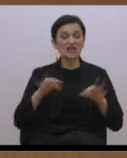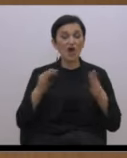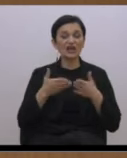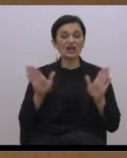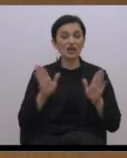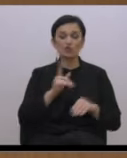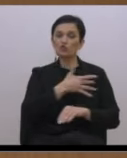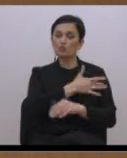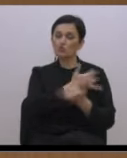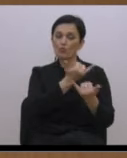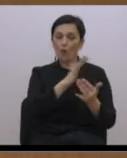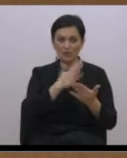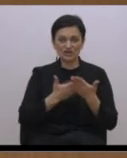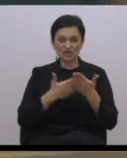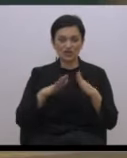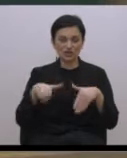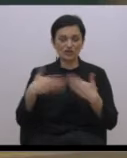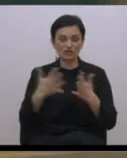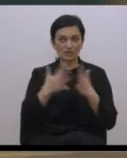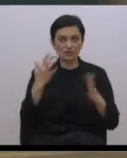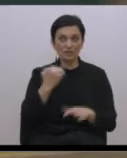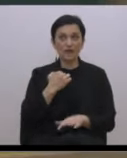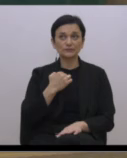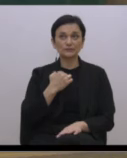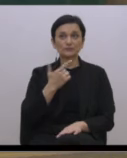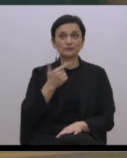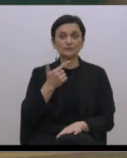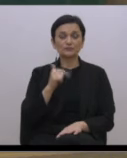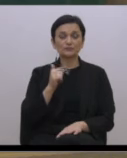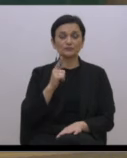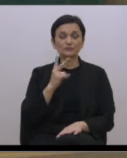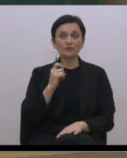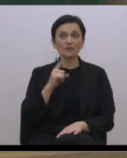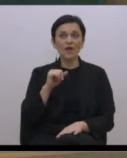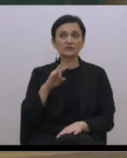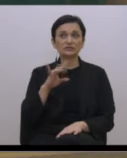ღიად მოემსახურებით მაინც გირჩევდით. დიდი მადლობა. გაგა